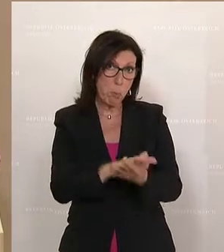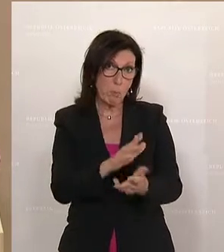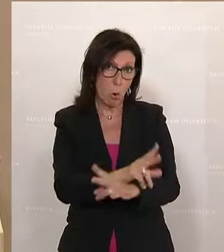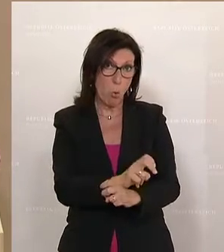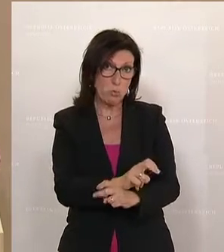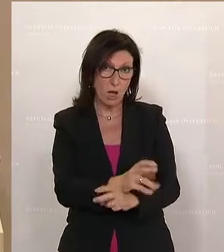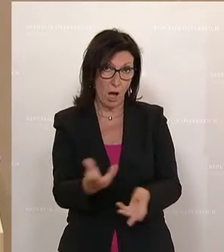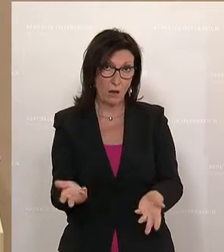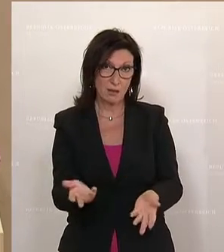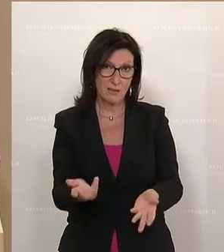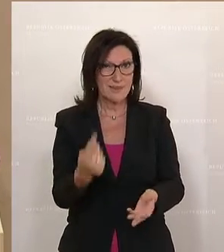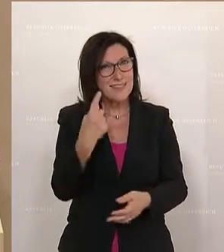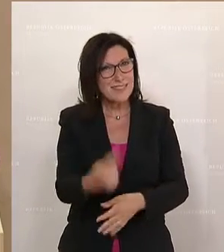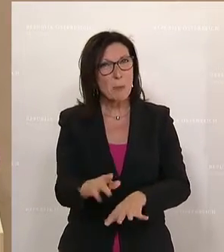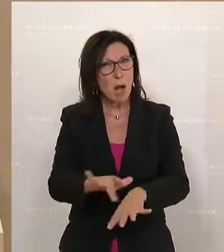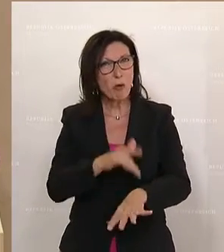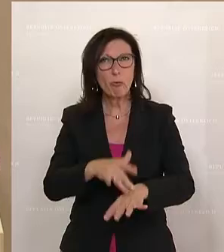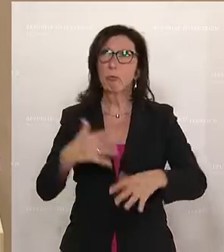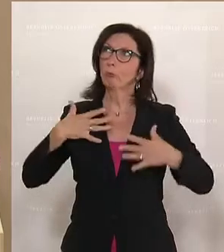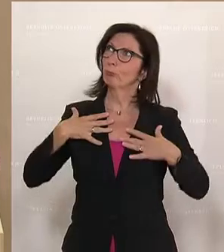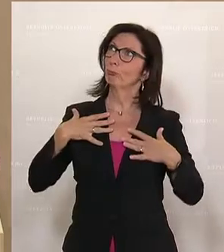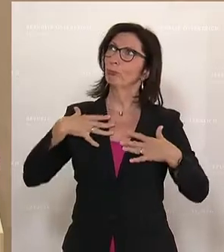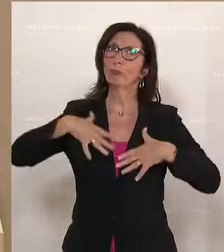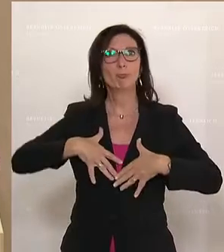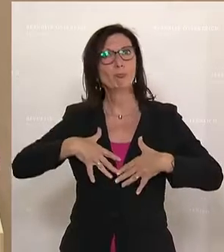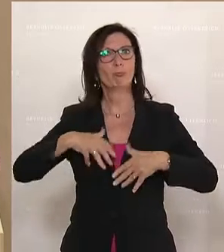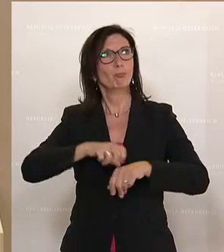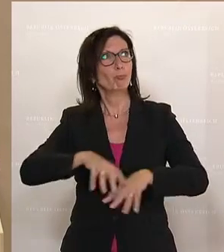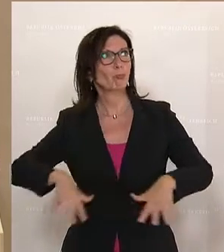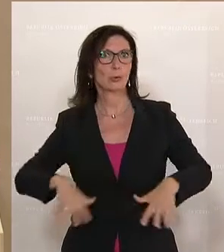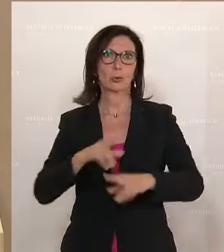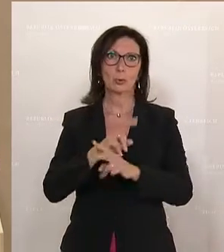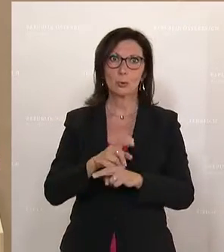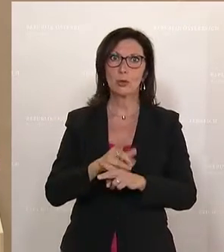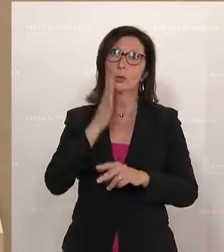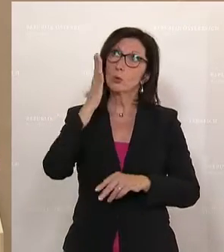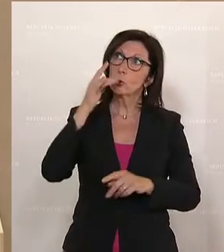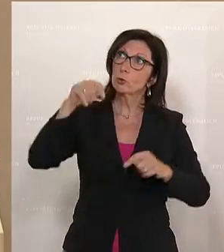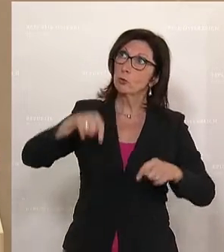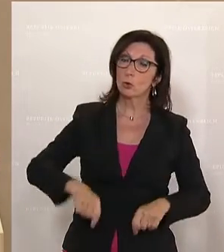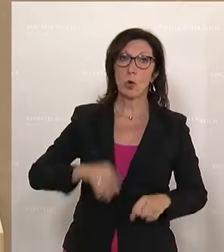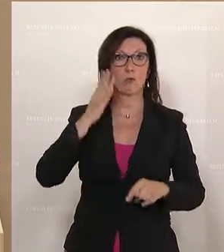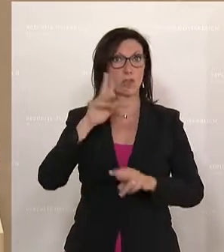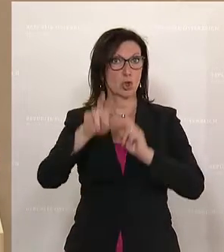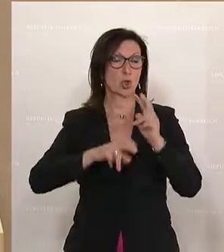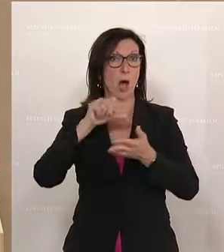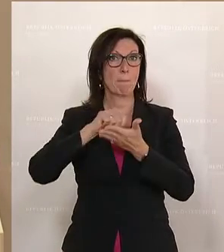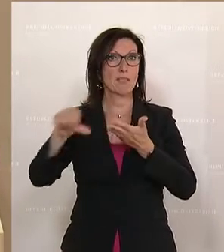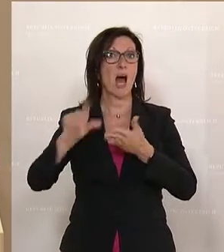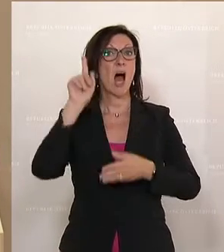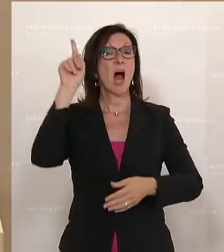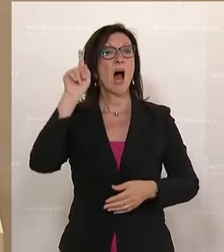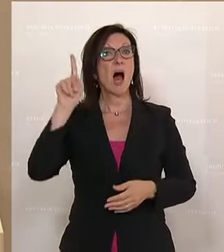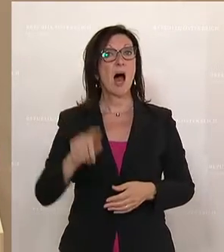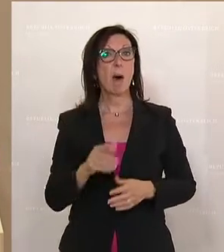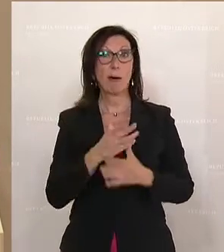als Österreicherinnen fühlen werden und hier Steuern zahlen werden. Mitbestimmen wird aber ein